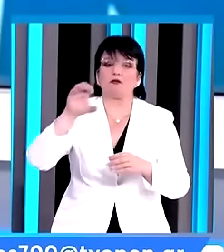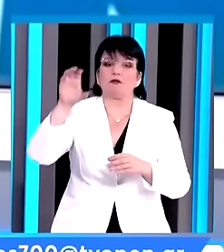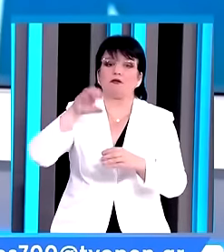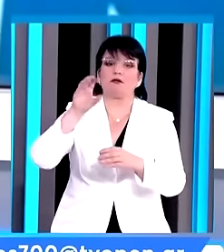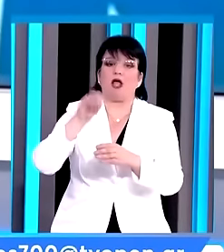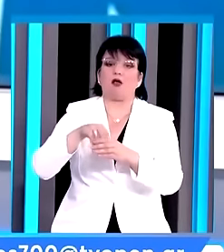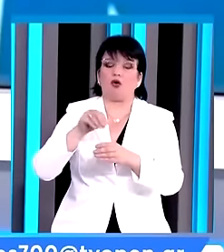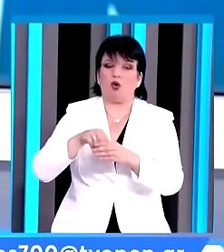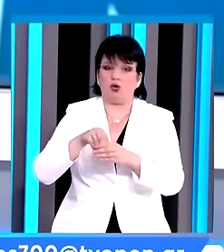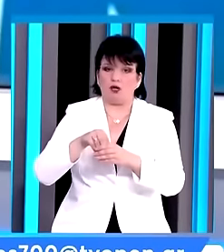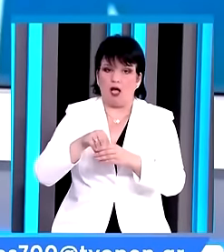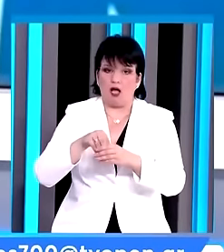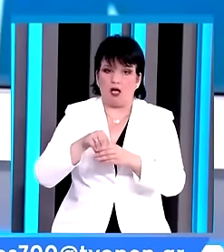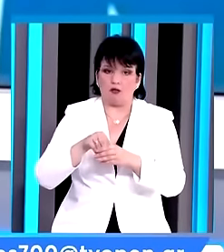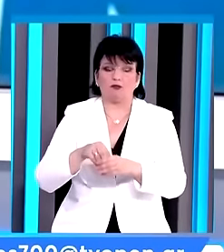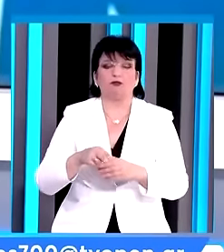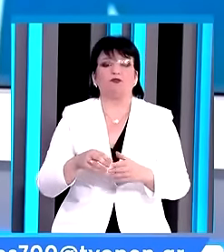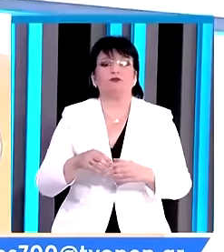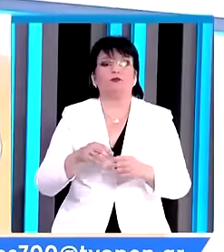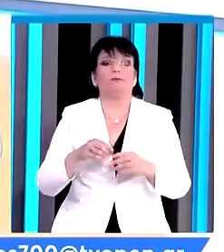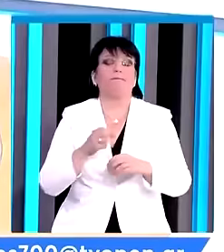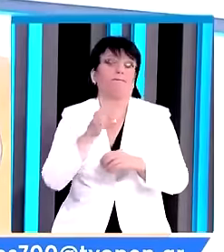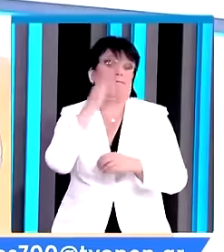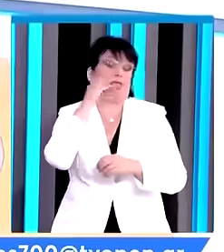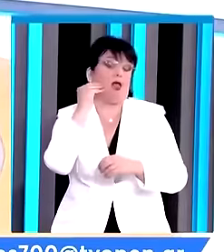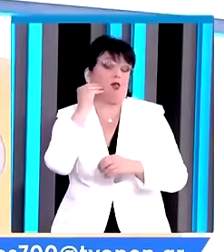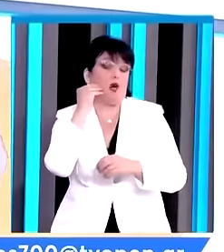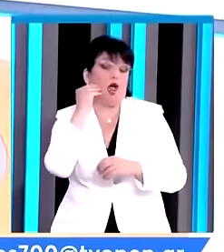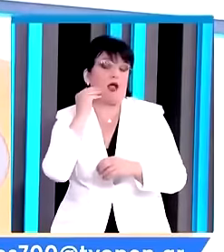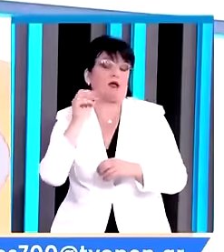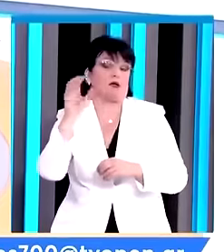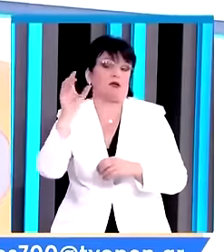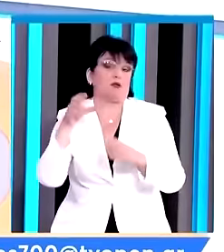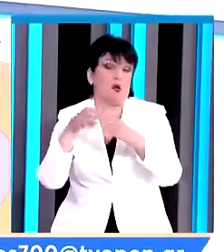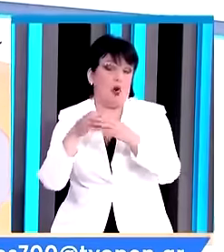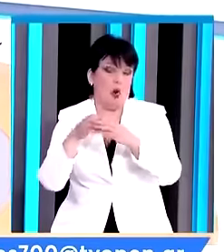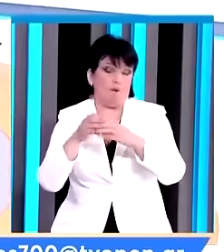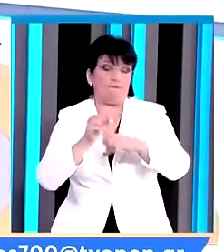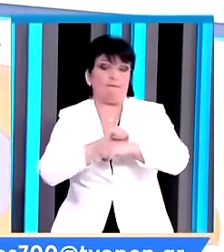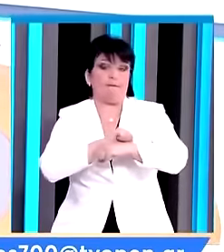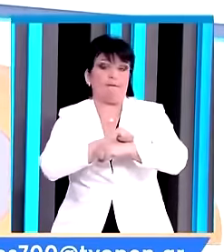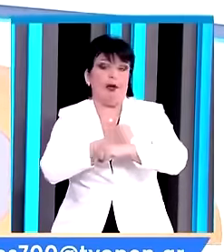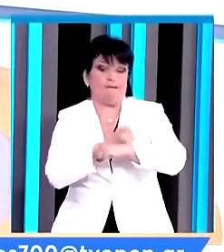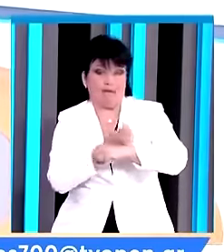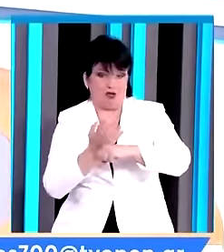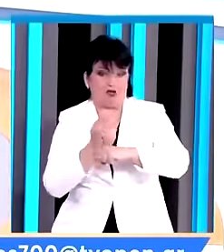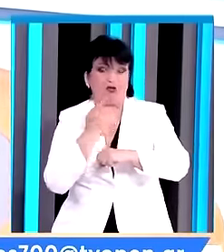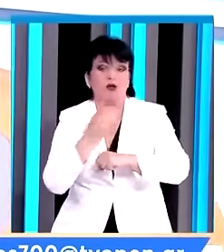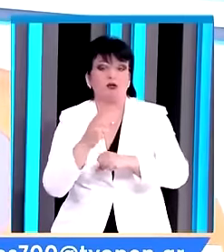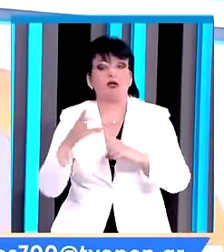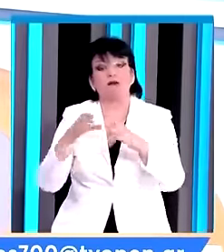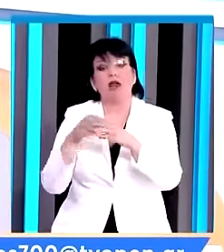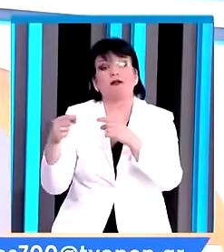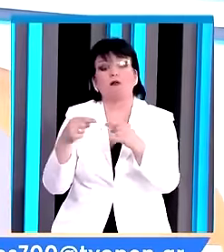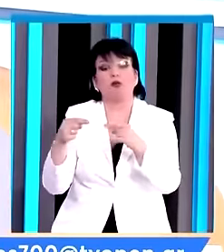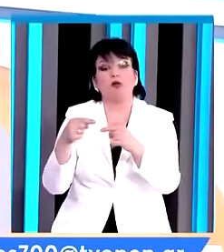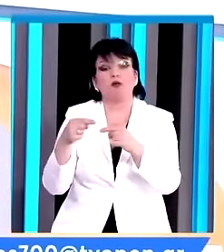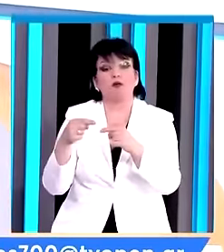είναι δεύτερος θα το καθορίσουν οι πολίτες. Γιατί το Πασόκ, ο κ. Ανδρουλάκης, λέει ότι έχετε επιλέξει αντιπολίτευση τον κ. Κασελάκη. Και τώρα μιλάμε για τον κ. Κασελάκη τόση